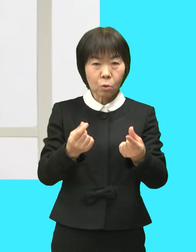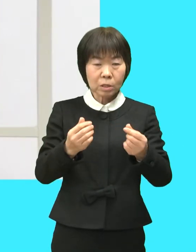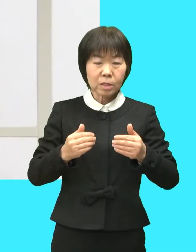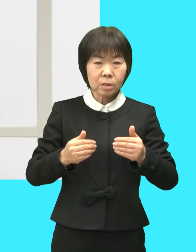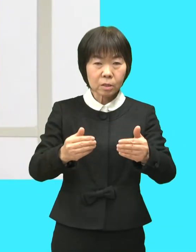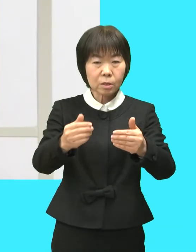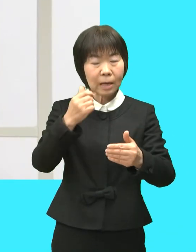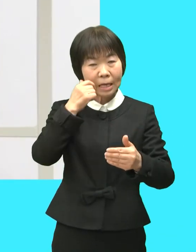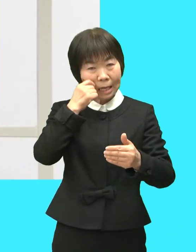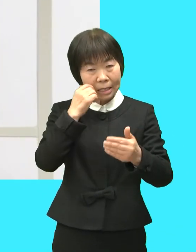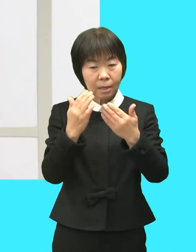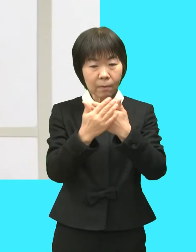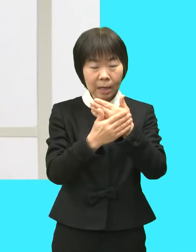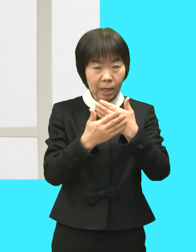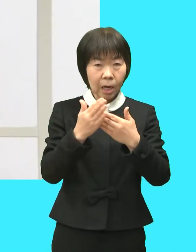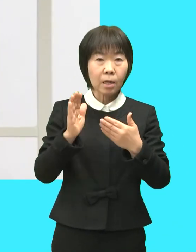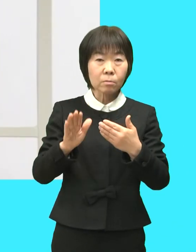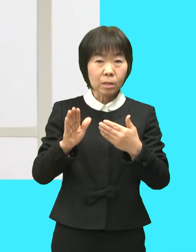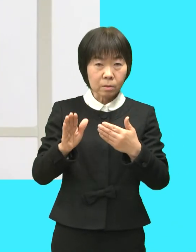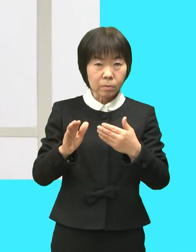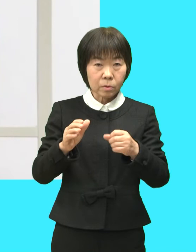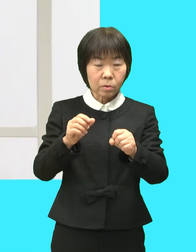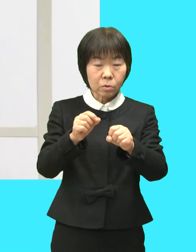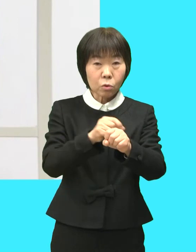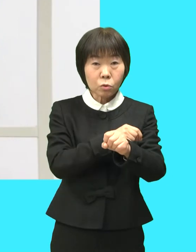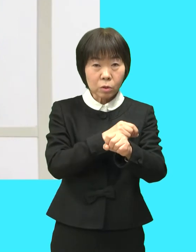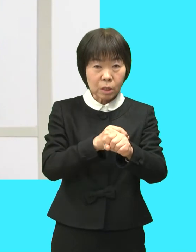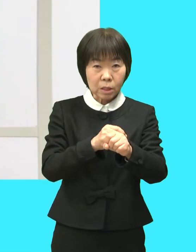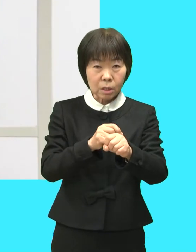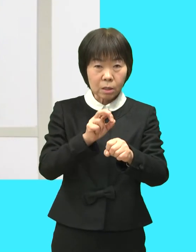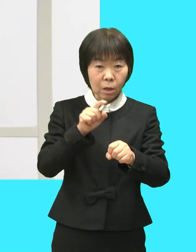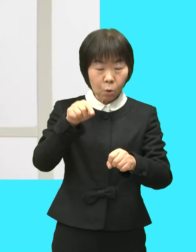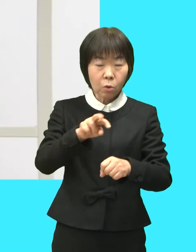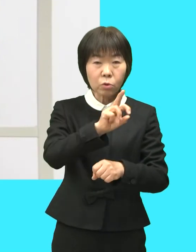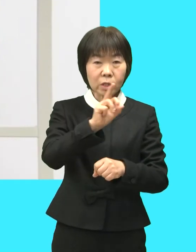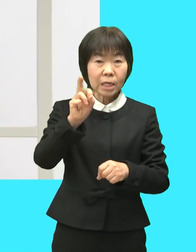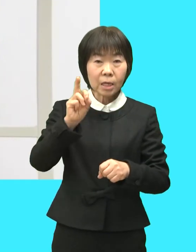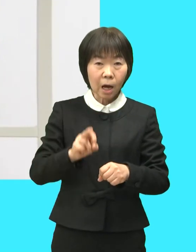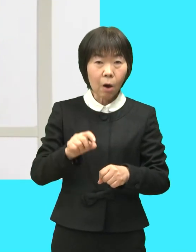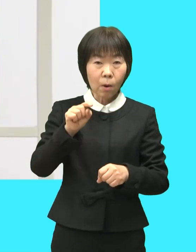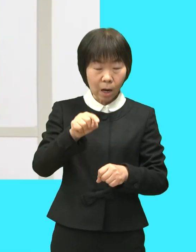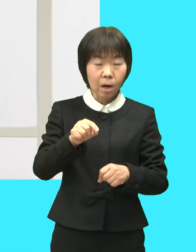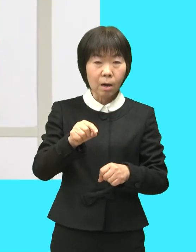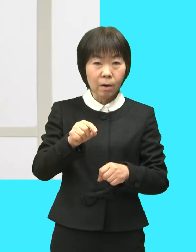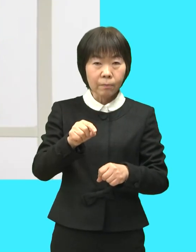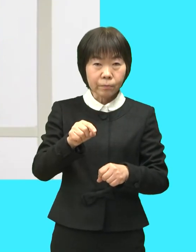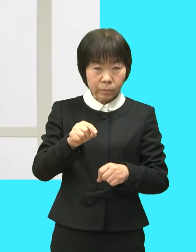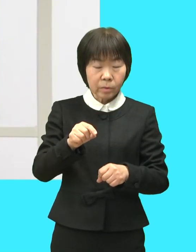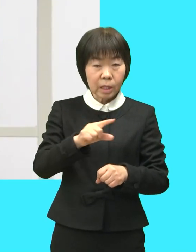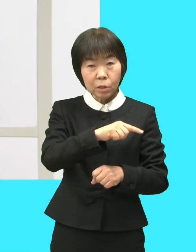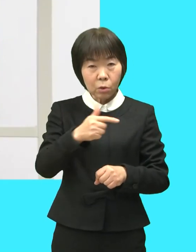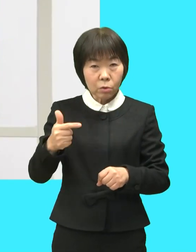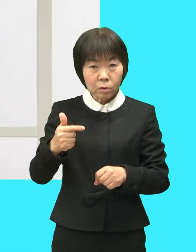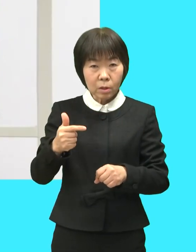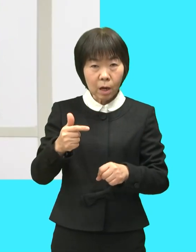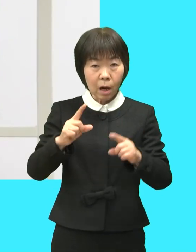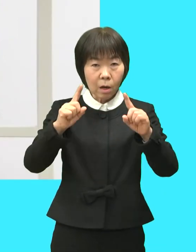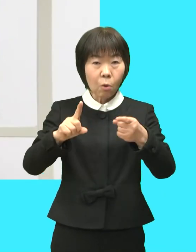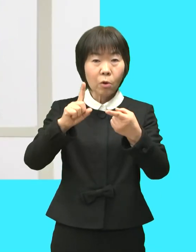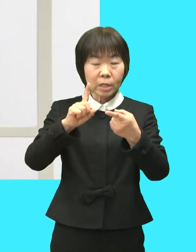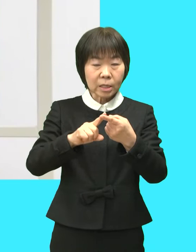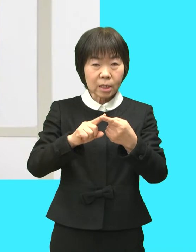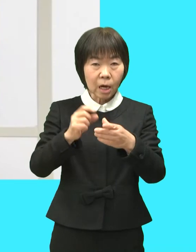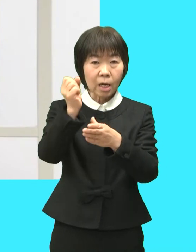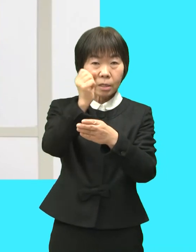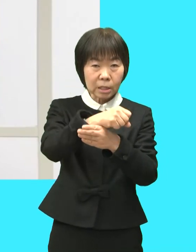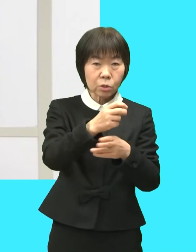ない側面がございます。特に医療機器開発支援センターはさまざまな公的な認証制